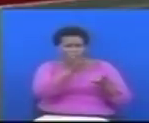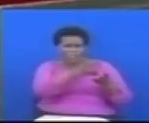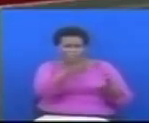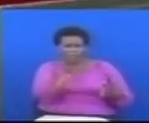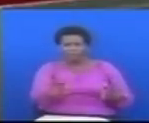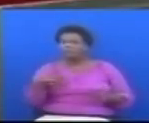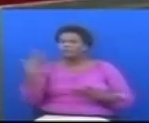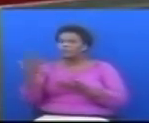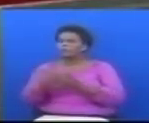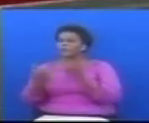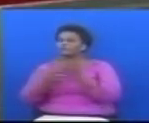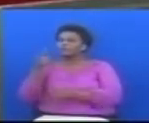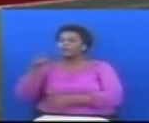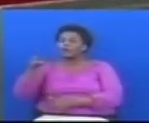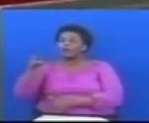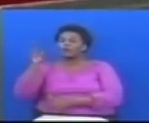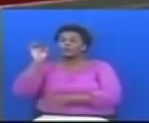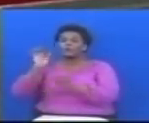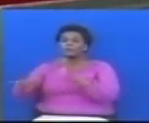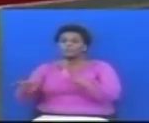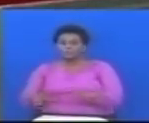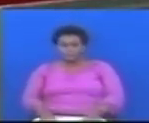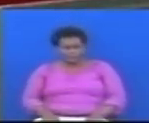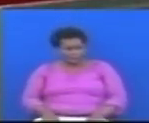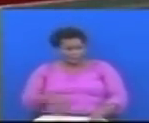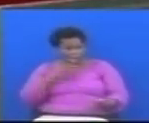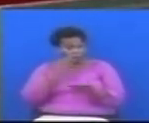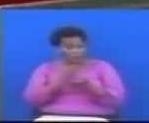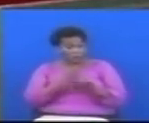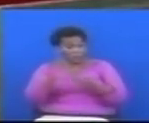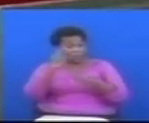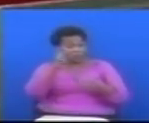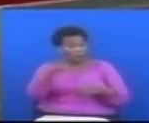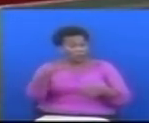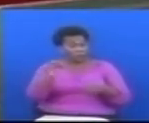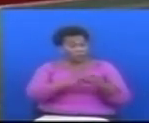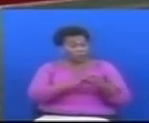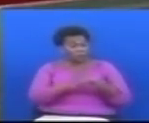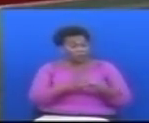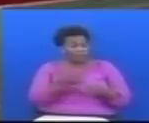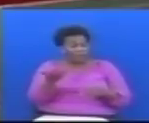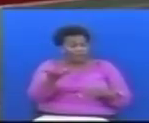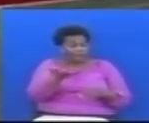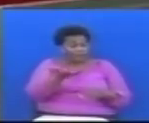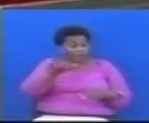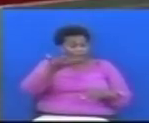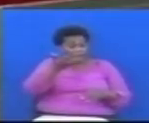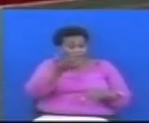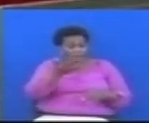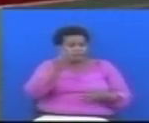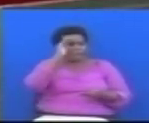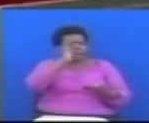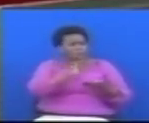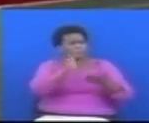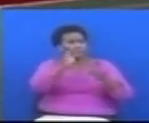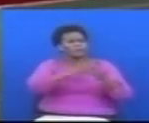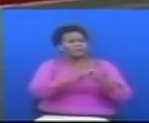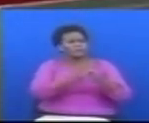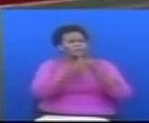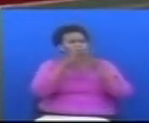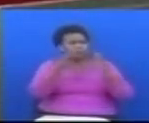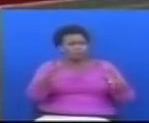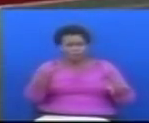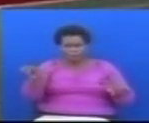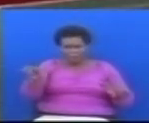kuanza kutumia gesi asilia kwa kupikia itapunguza uharibifu mkubwa wa mazingira kupitia ukataji miti ovyo kwa matumizi ya kuni